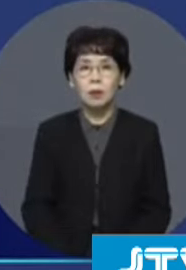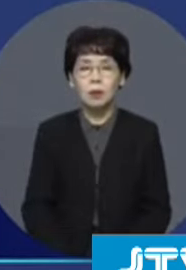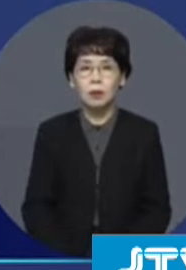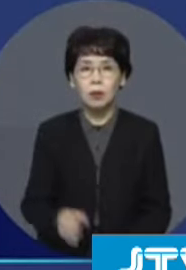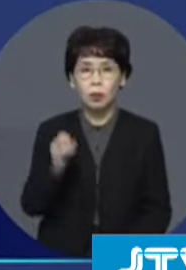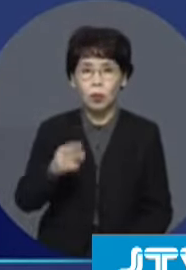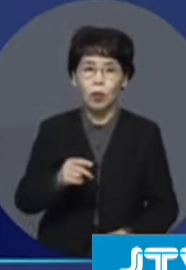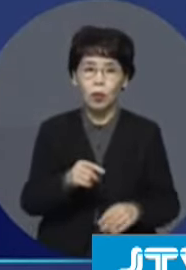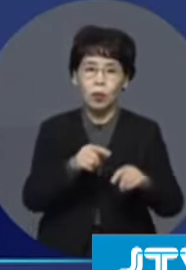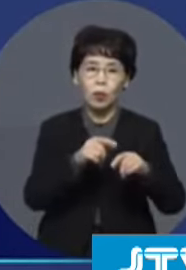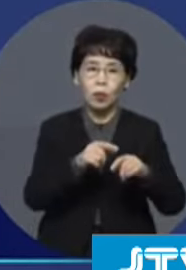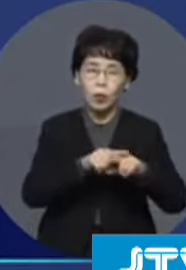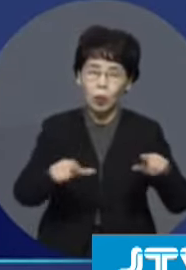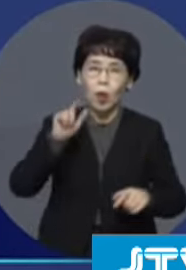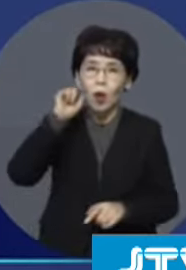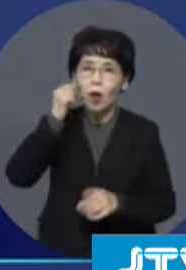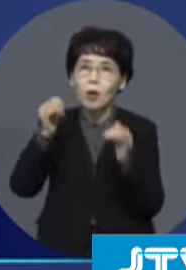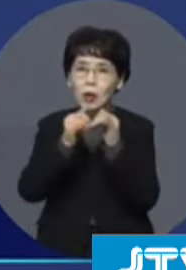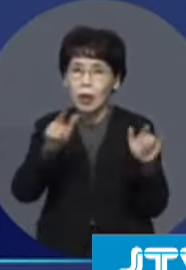서민들과